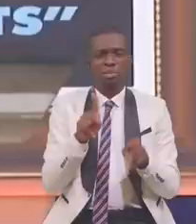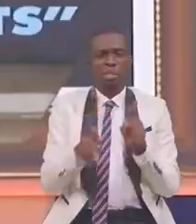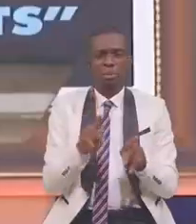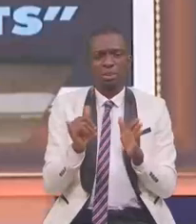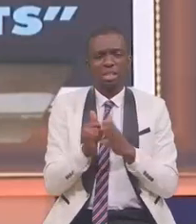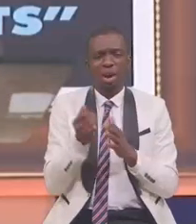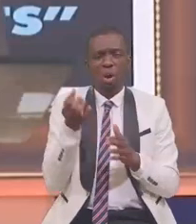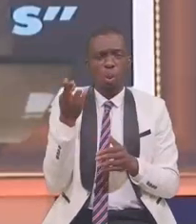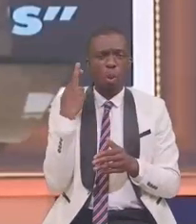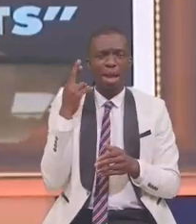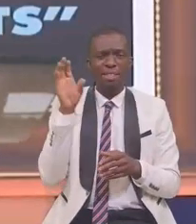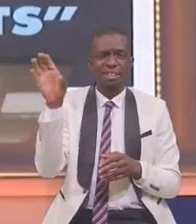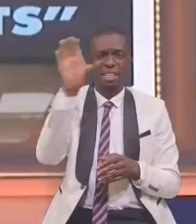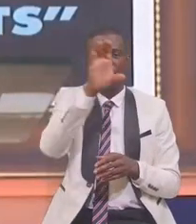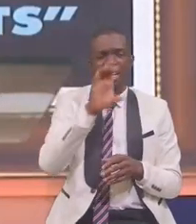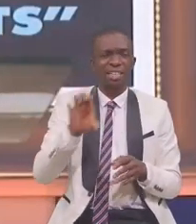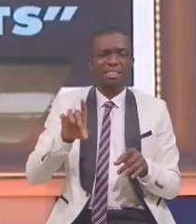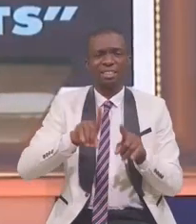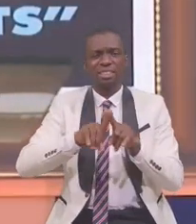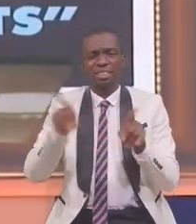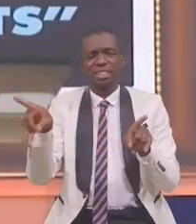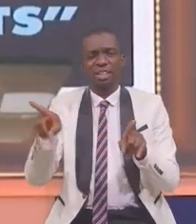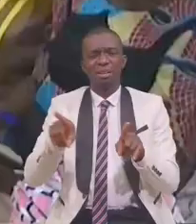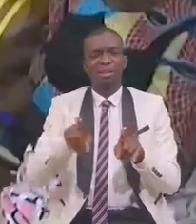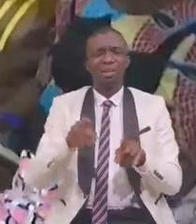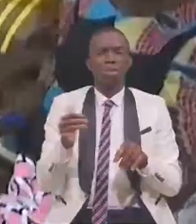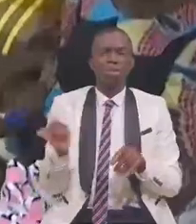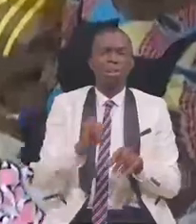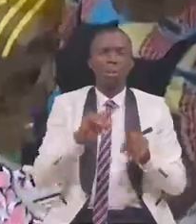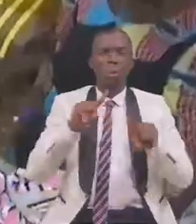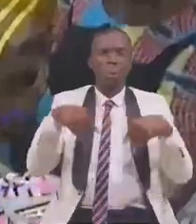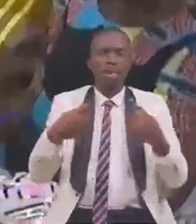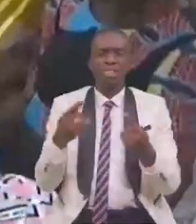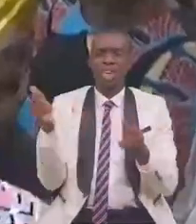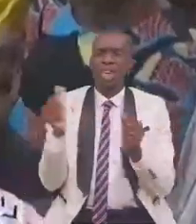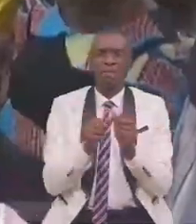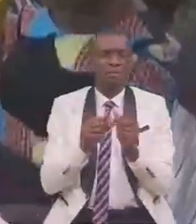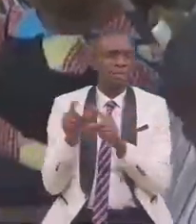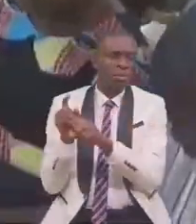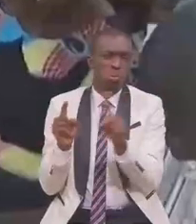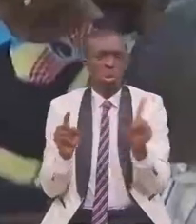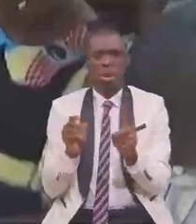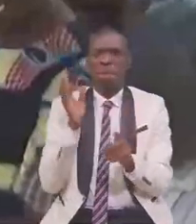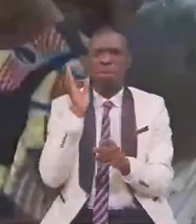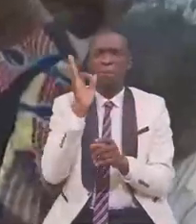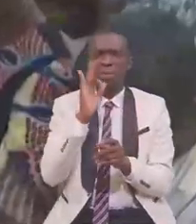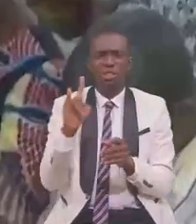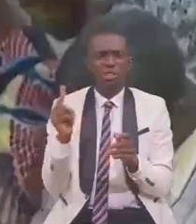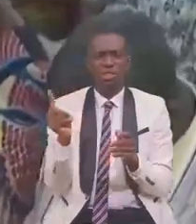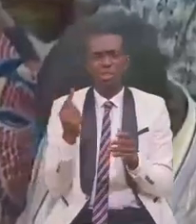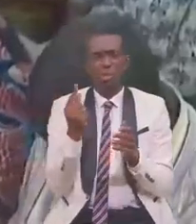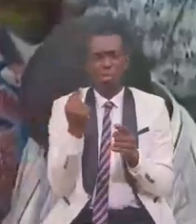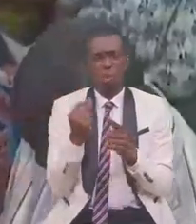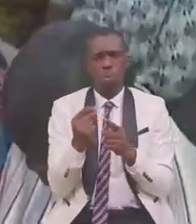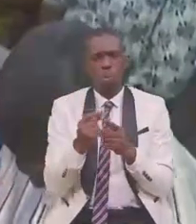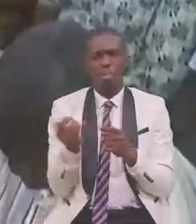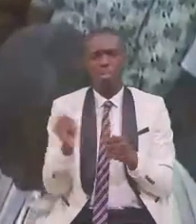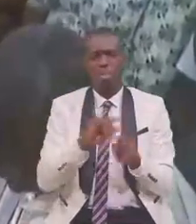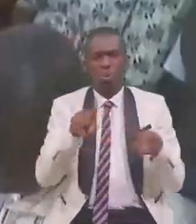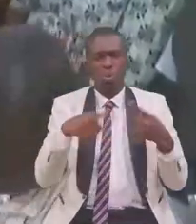lieu annonçant. Ils font quoi annonçant? Ils allaient dans les communautés annonçant la bonne nouvelle de la